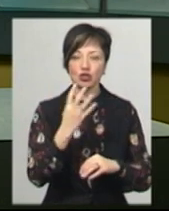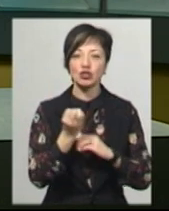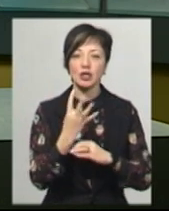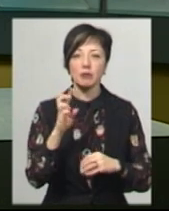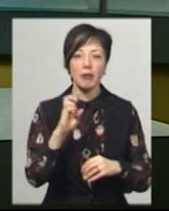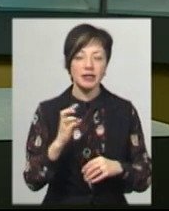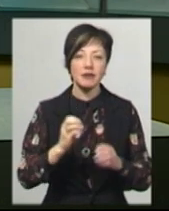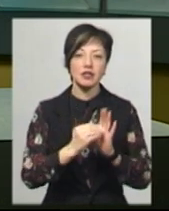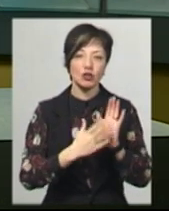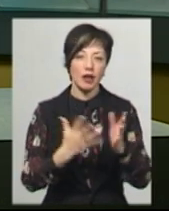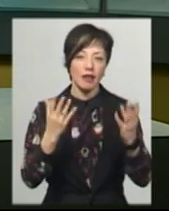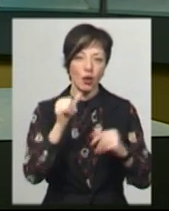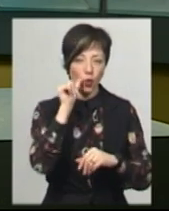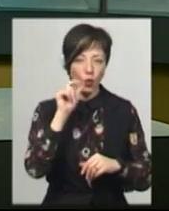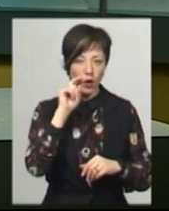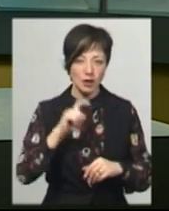День українського добровольця.